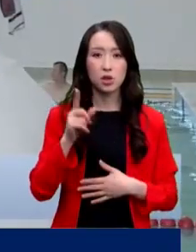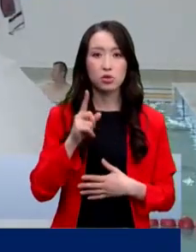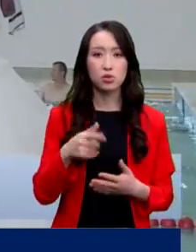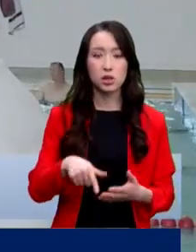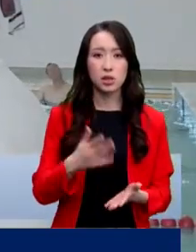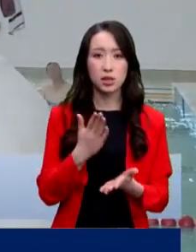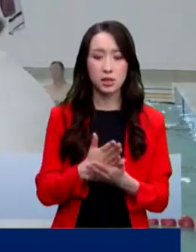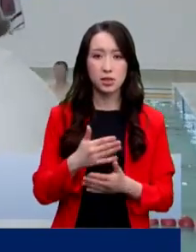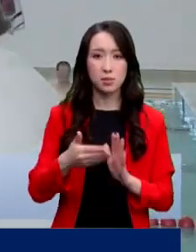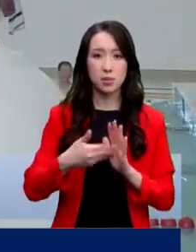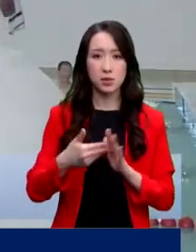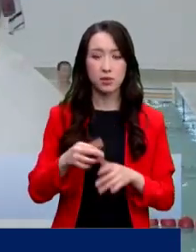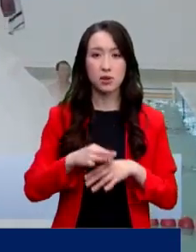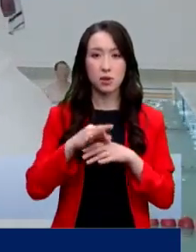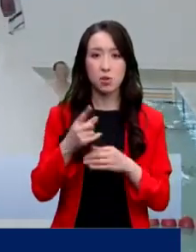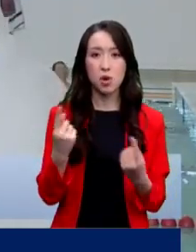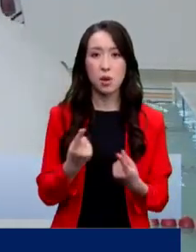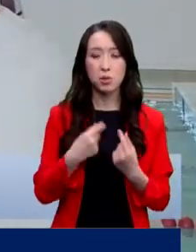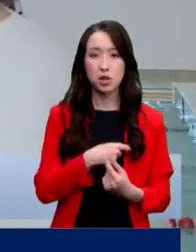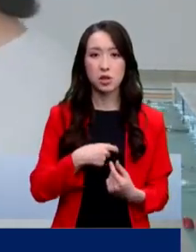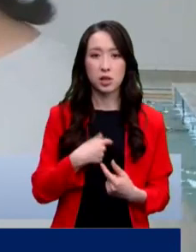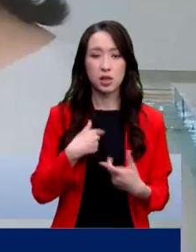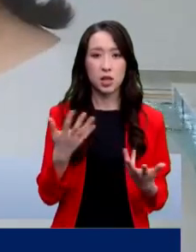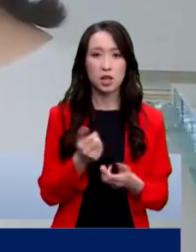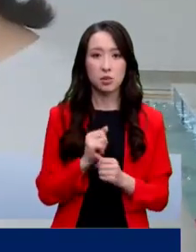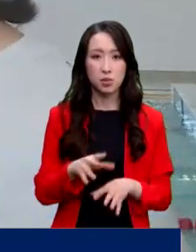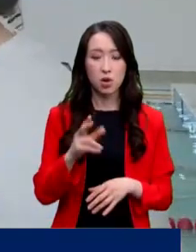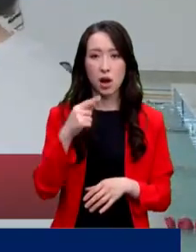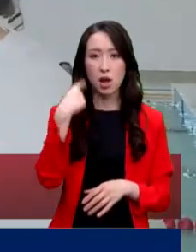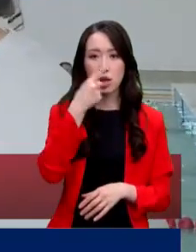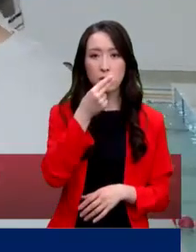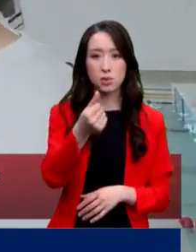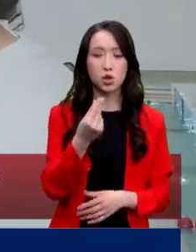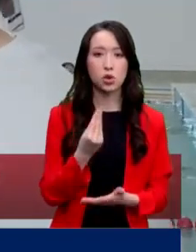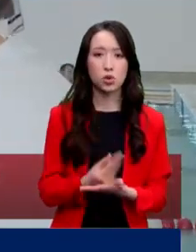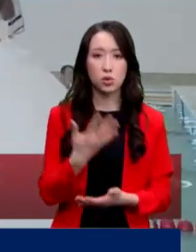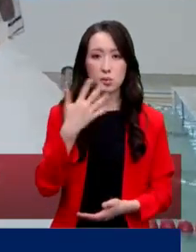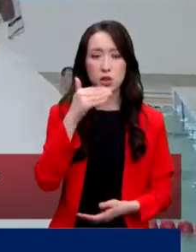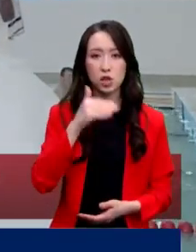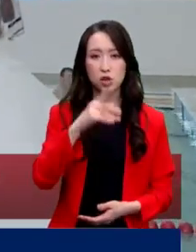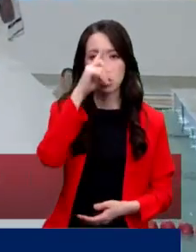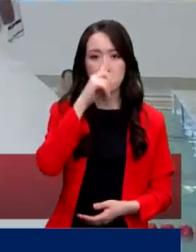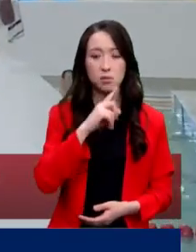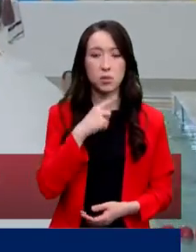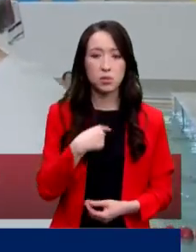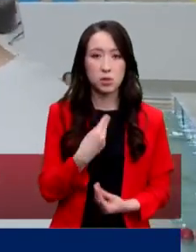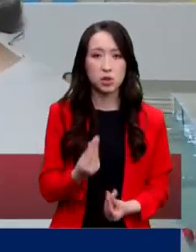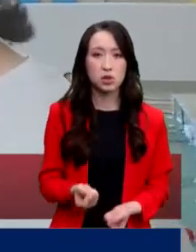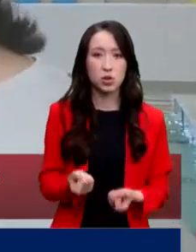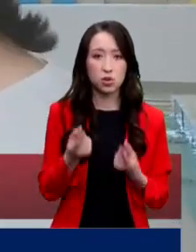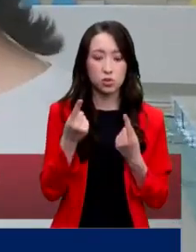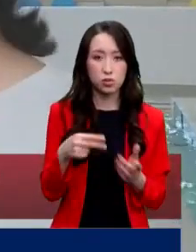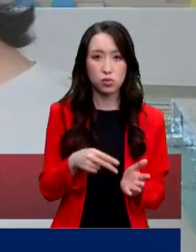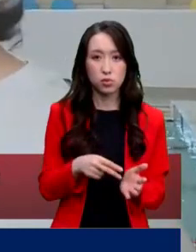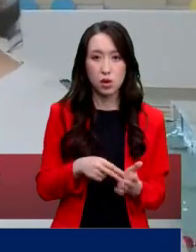бассейн позвал, потому что обычные тренера нас не берут, а индивидуально платить это очень дорого. 50 тысяч в месяц. Мы не можем себе позволить эту